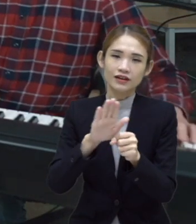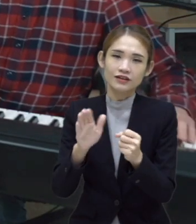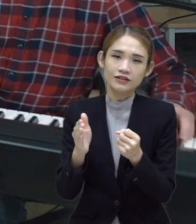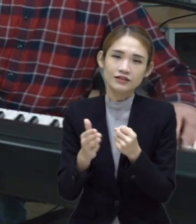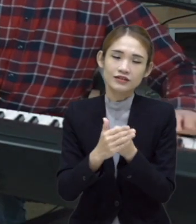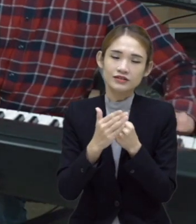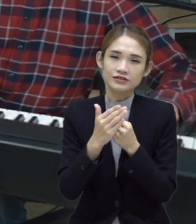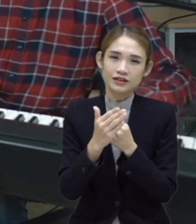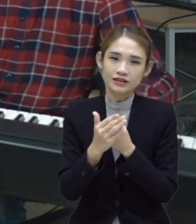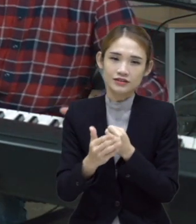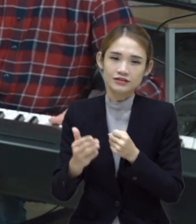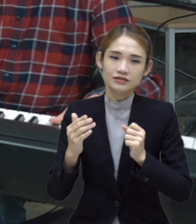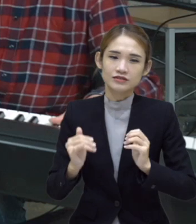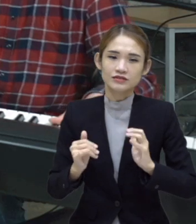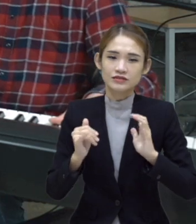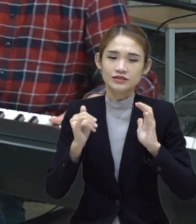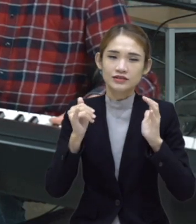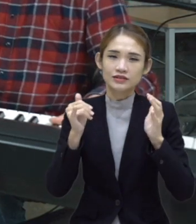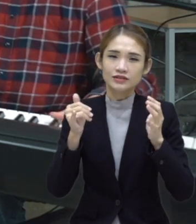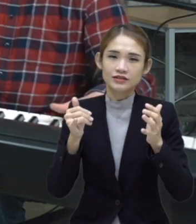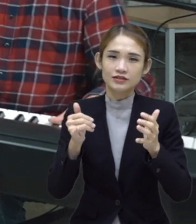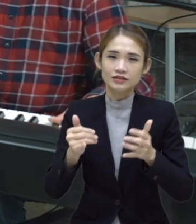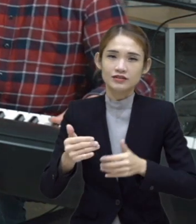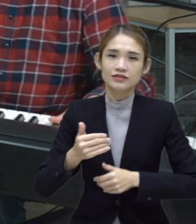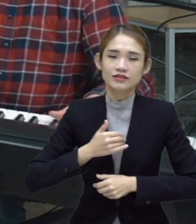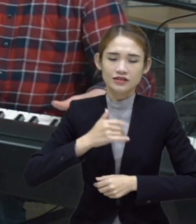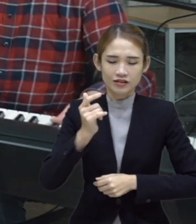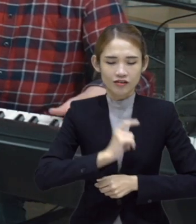사랑하기에 세상은 나에게